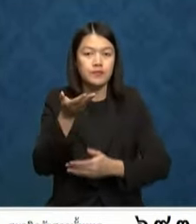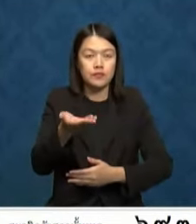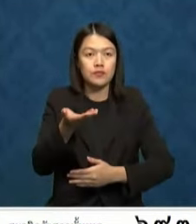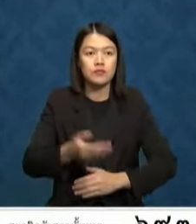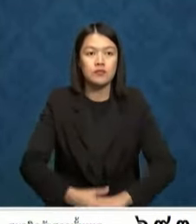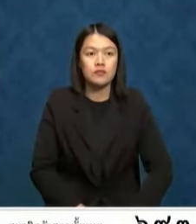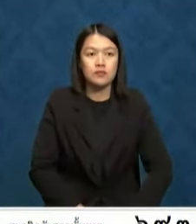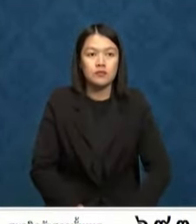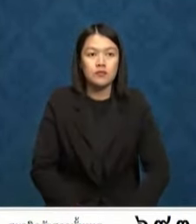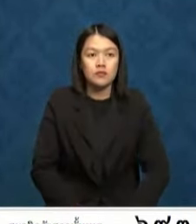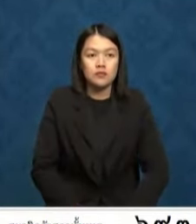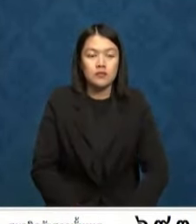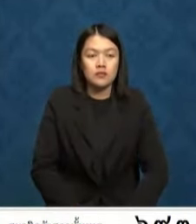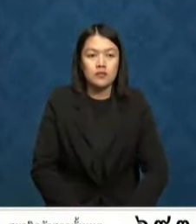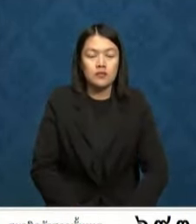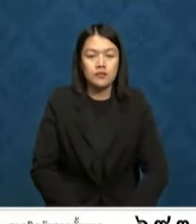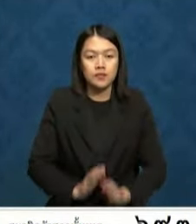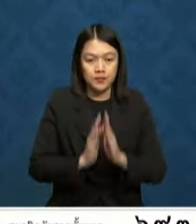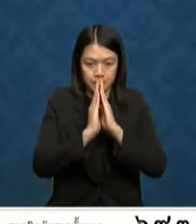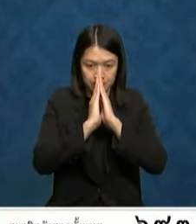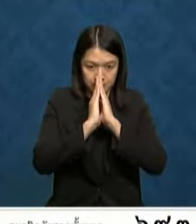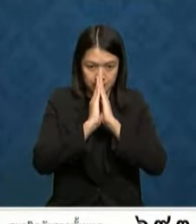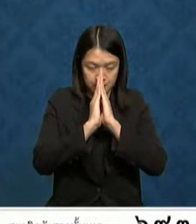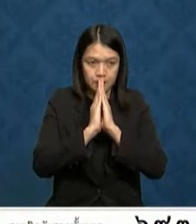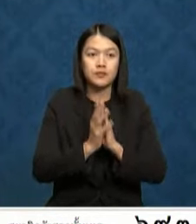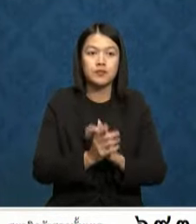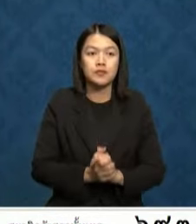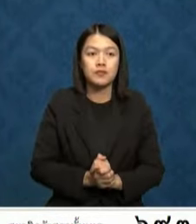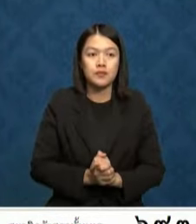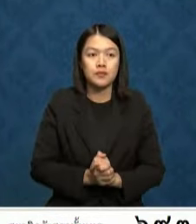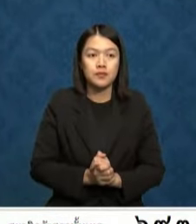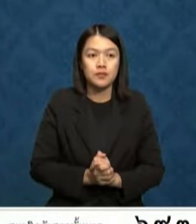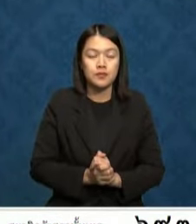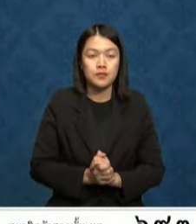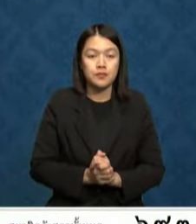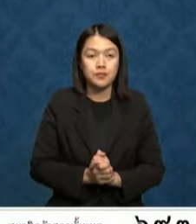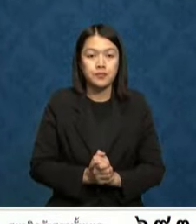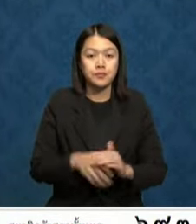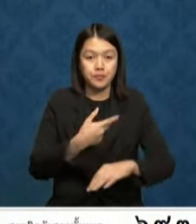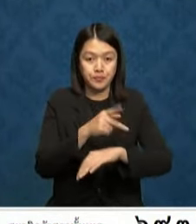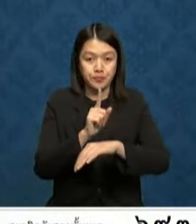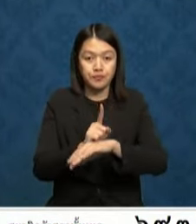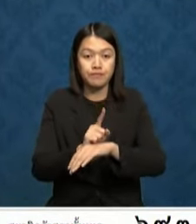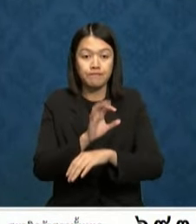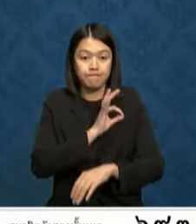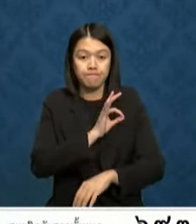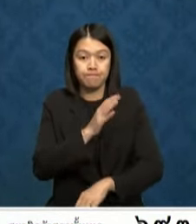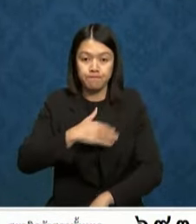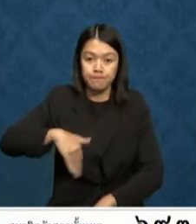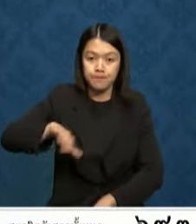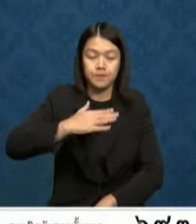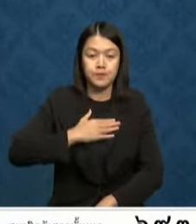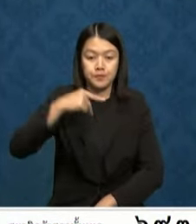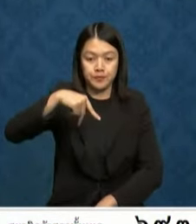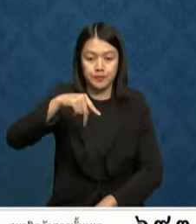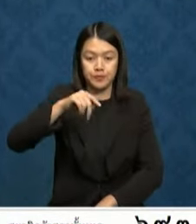ครับครับเอ่อกราบเรียนท่านประธานสภาและสมาชิกที่ทงเกียรติครับกระผมนายพิชัย